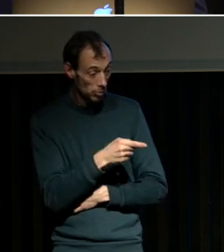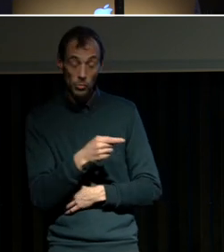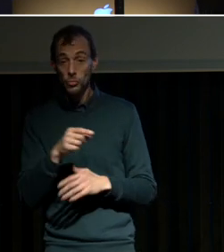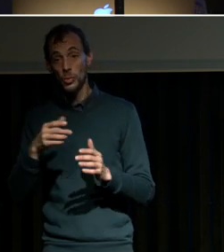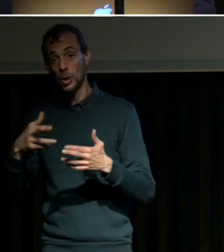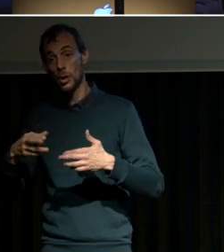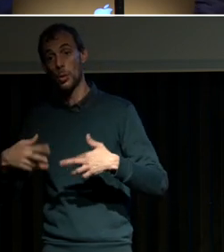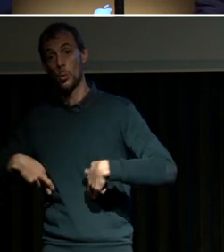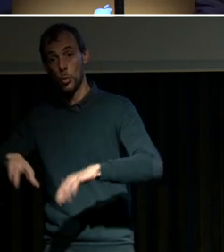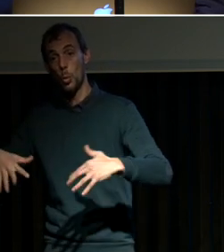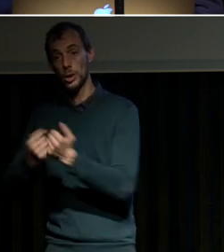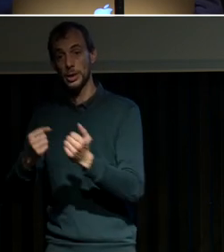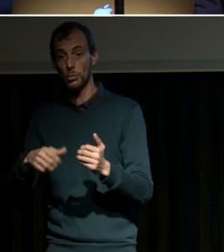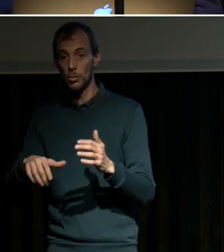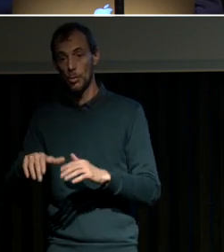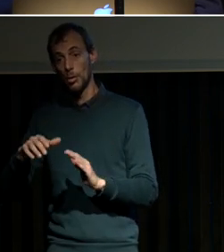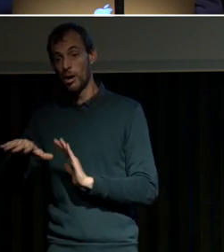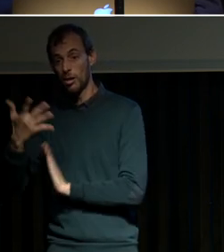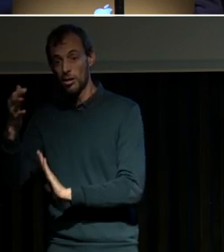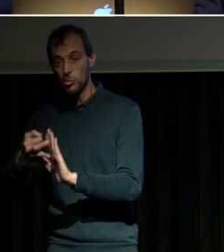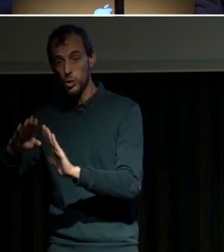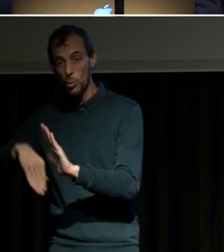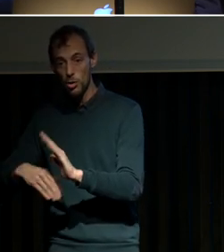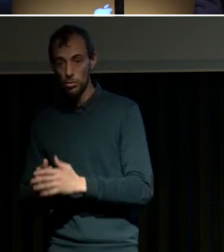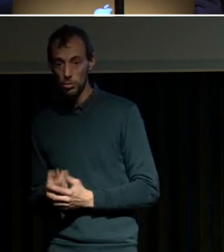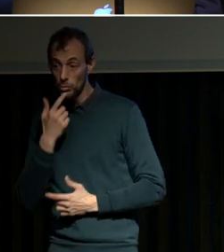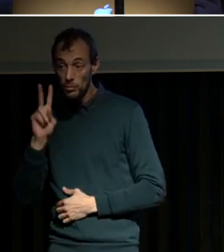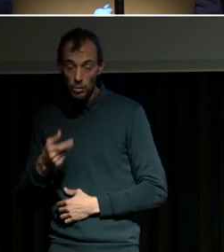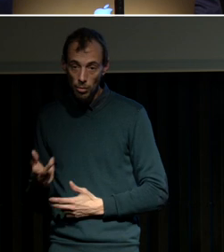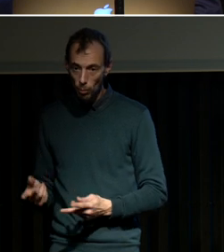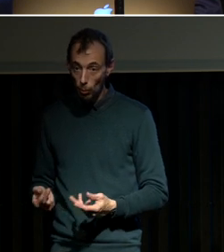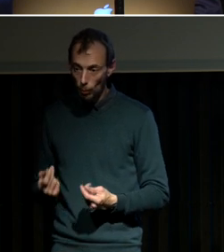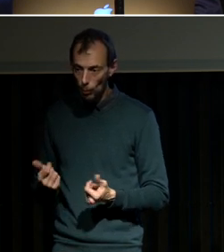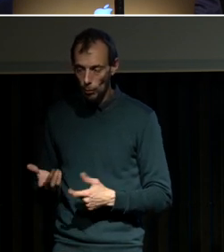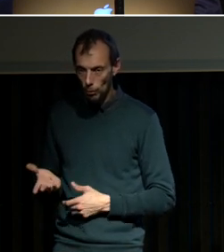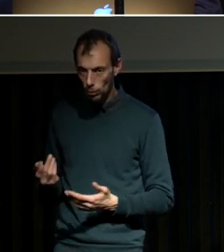donneurs. Donc c'est vraiment quelque chose de très, très faible. Et après,